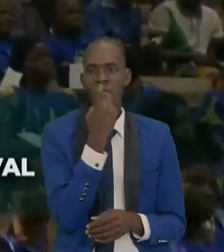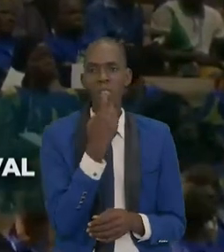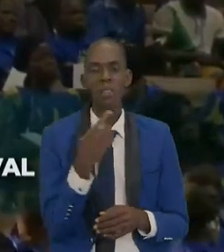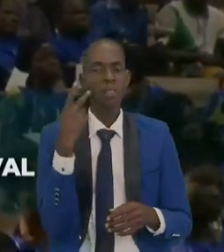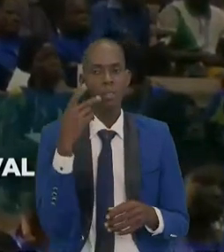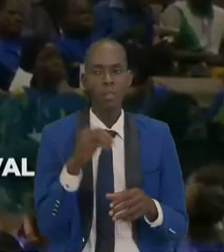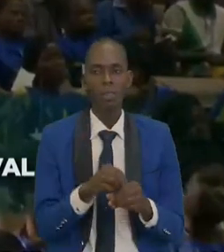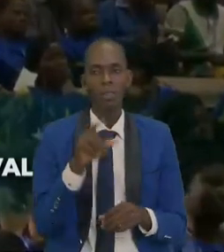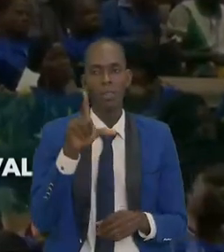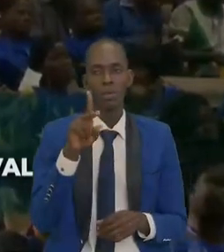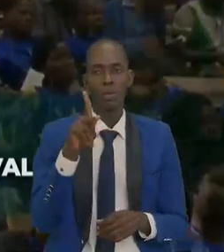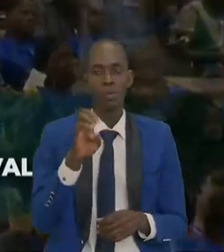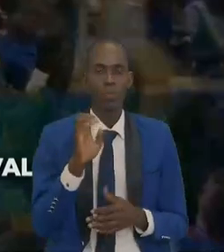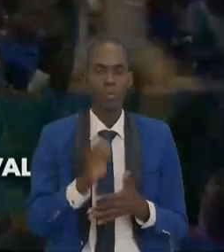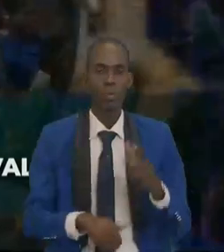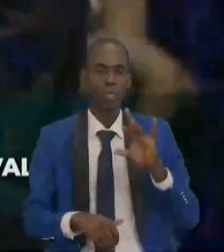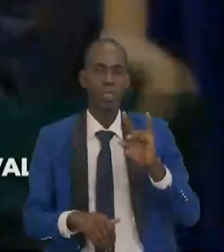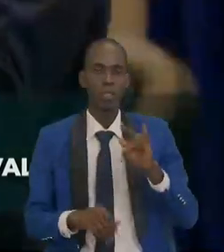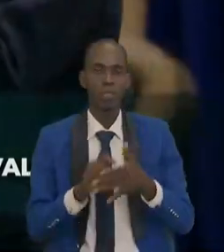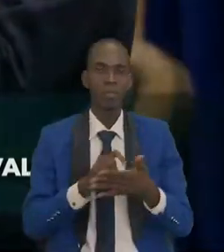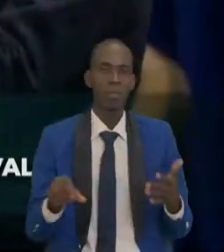En Luc chapitre 18, verset 8.